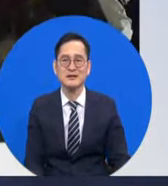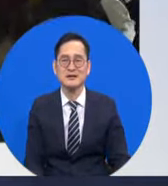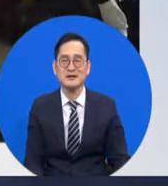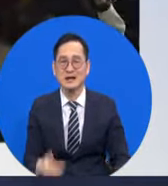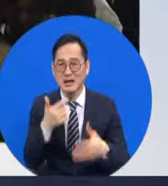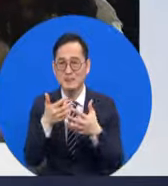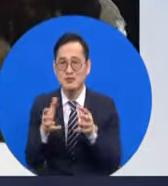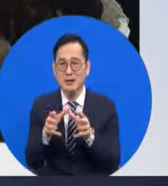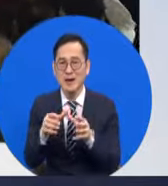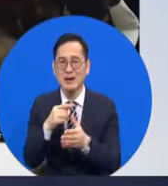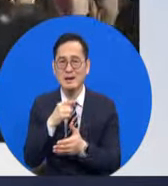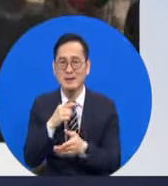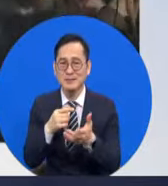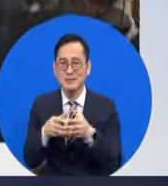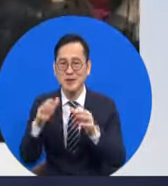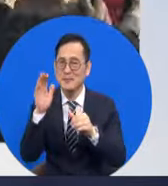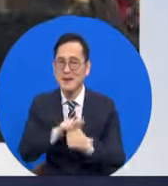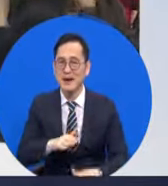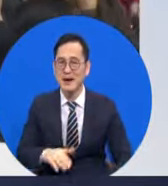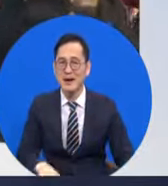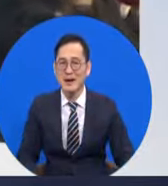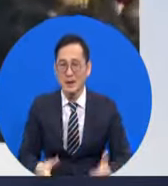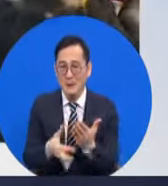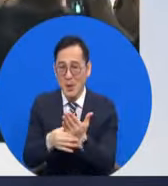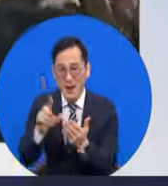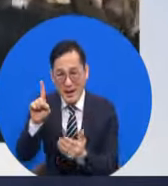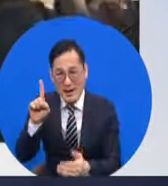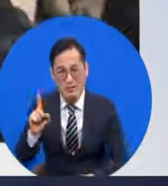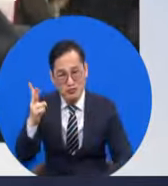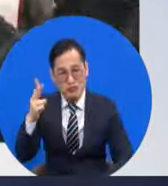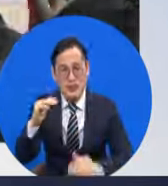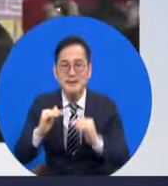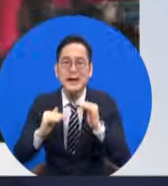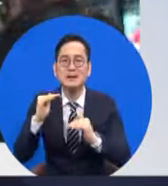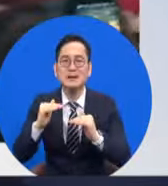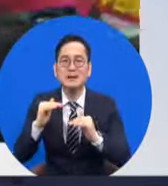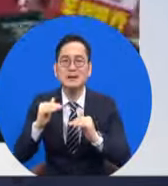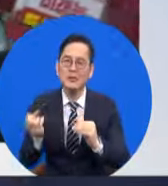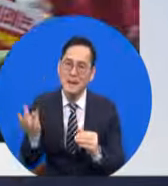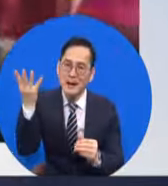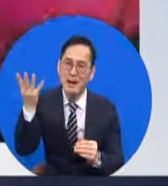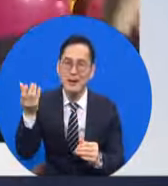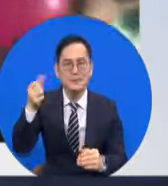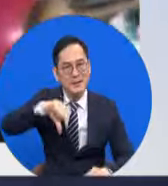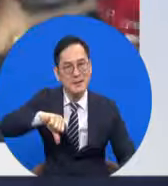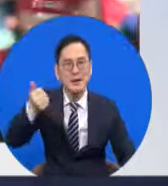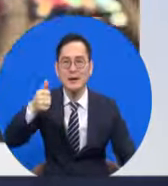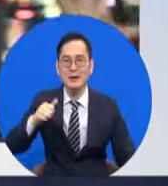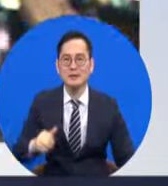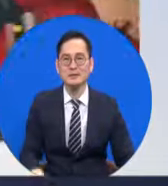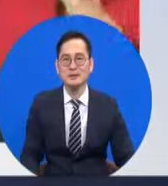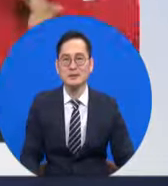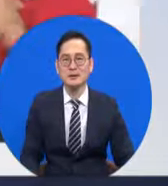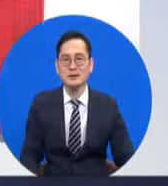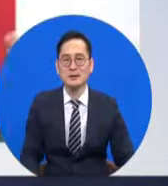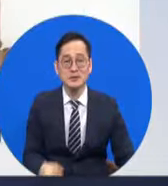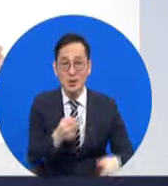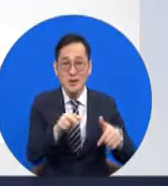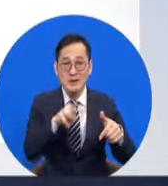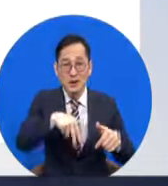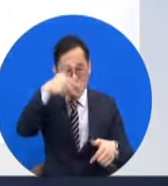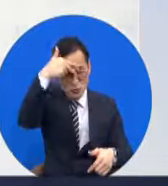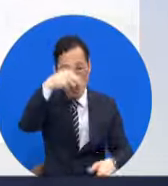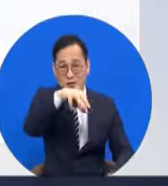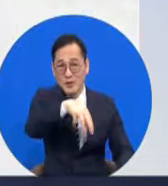되는 거 아니냐 뭐 그런 농담도 나왔다고 하고요. 정말 한 표 차이로 갈릴 수 있다. 그렇습니다. 또 2016년에 그 인천 부평갑 같은 경우에 문병